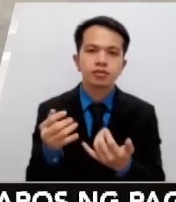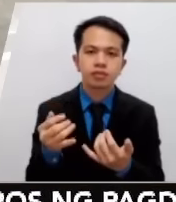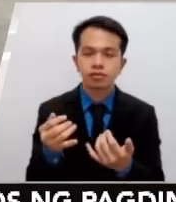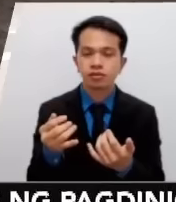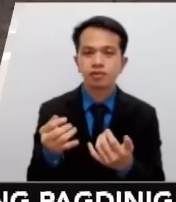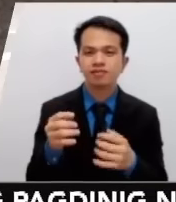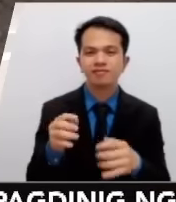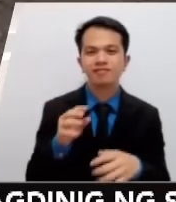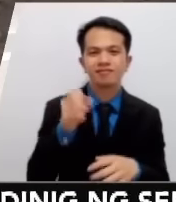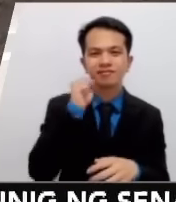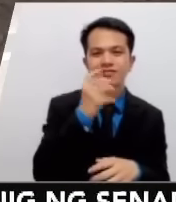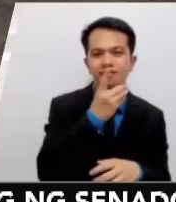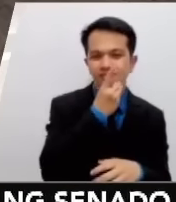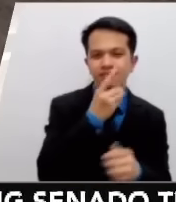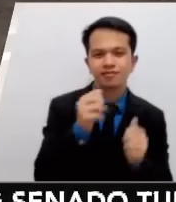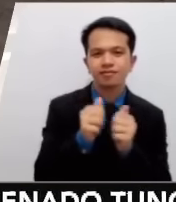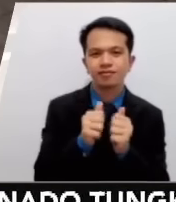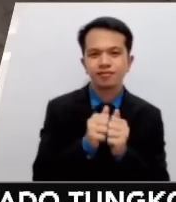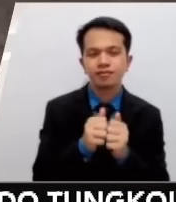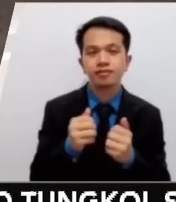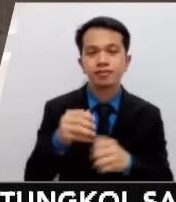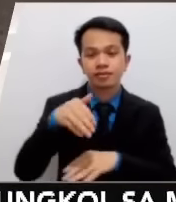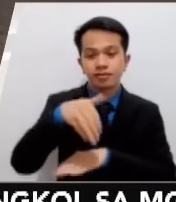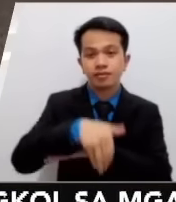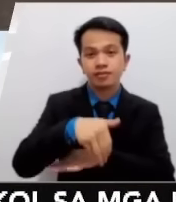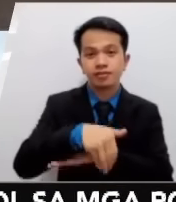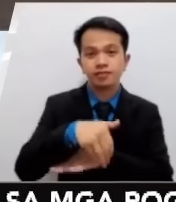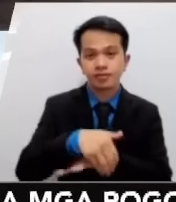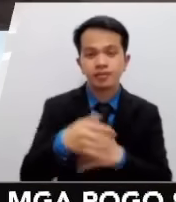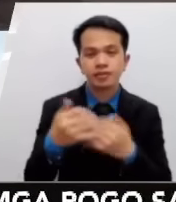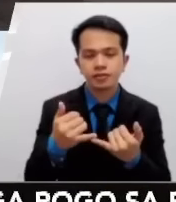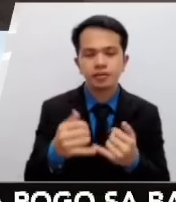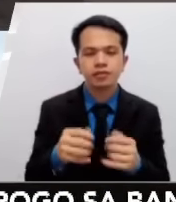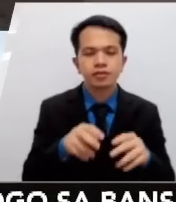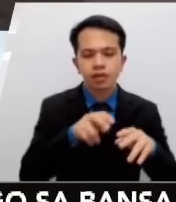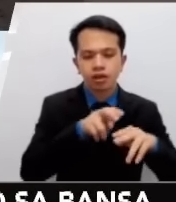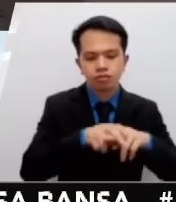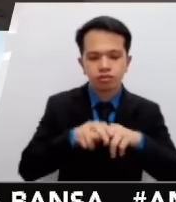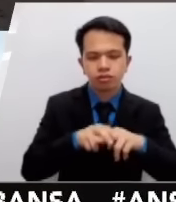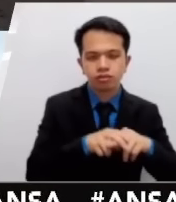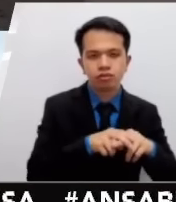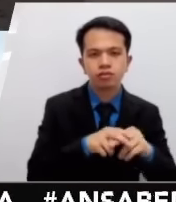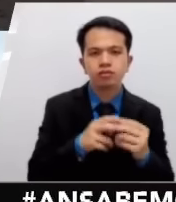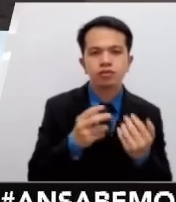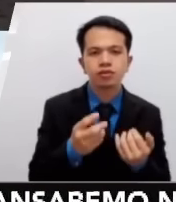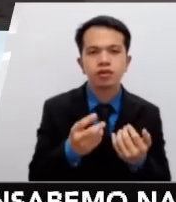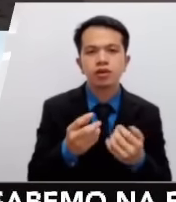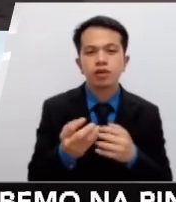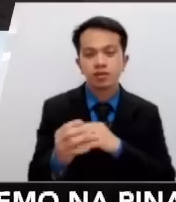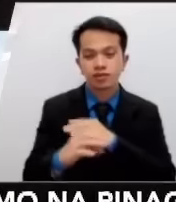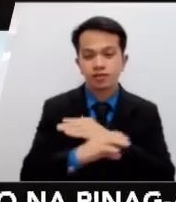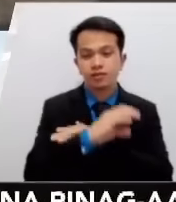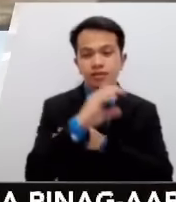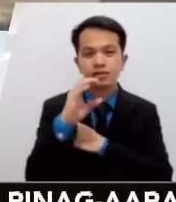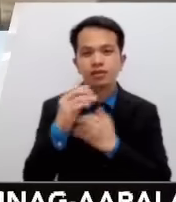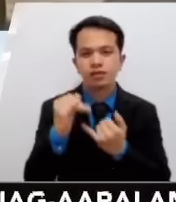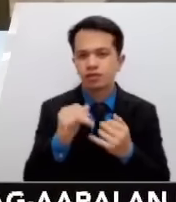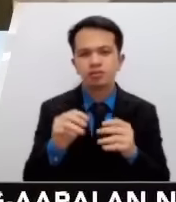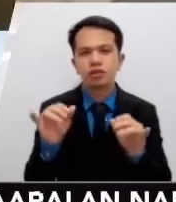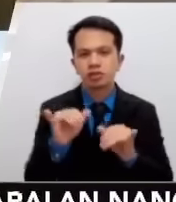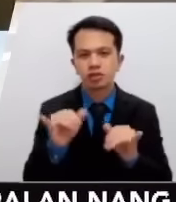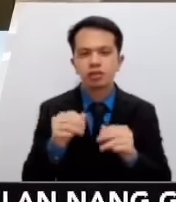Sara Duterte. Kagabi ay kanya-kanyang latag ang mga supporters. Pagsikat naman ng araw ay kanya-kanya silang silong. Ang iba